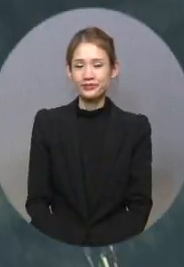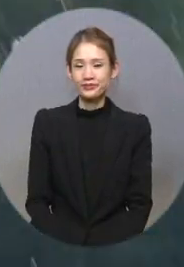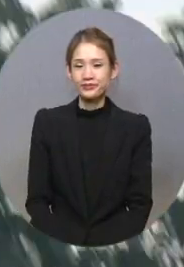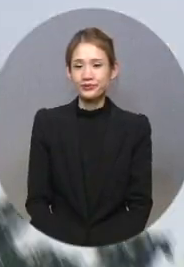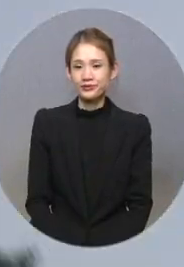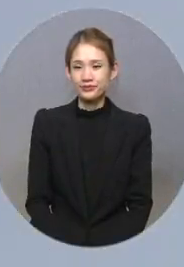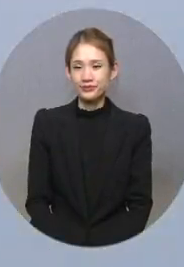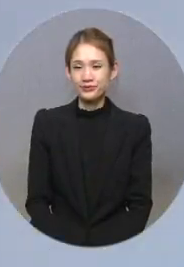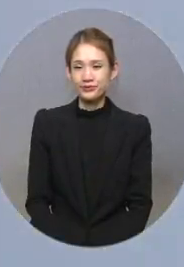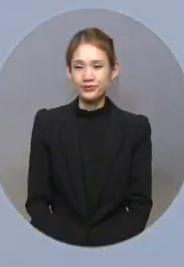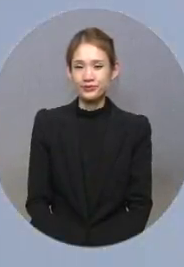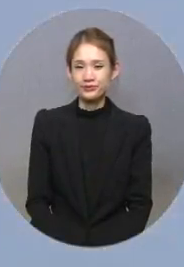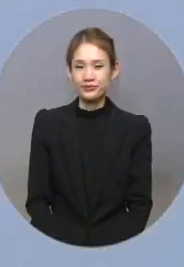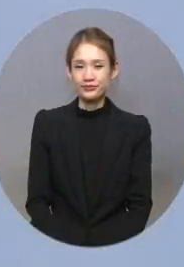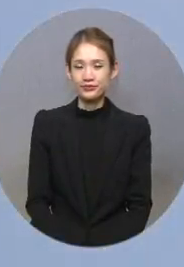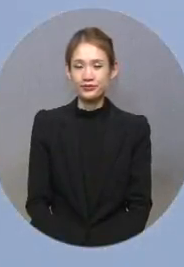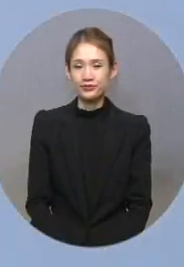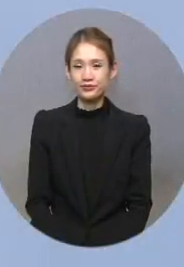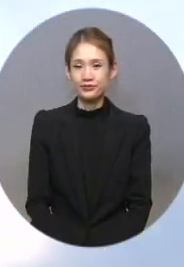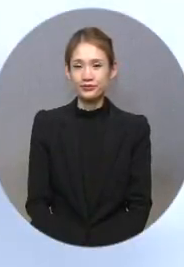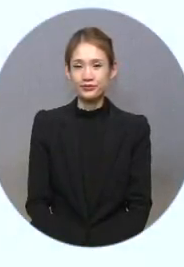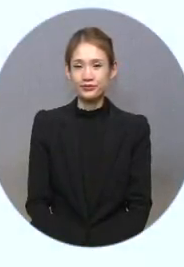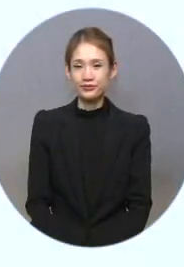와, 오른쪽이다.